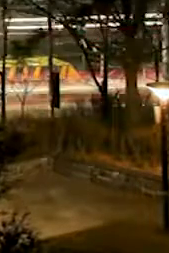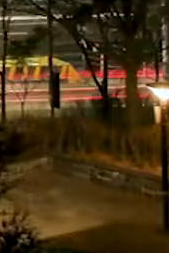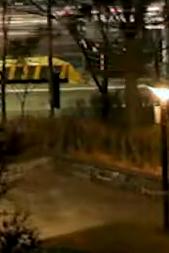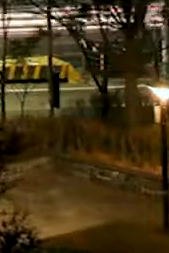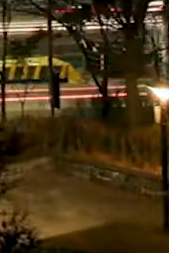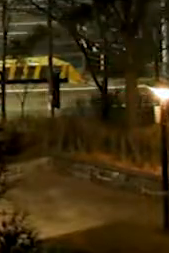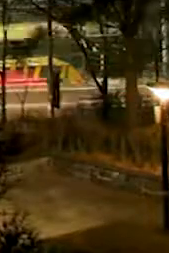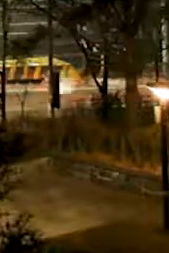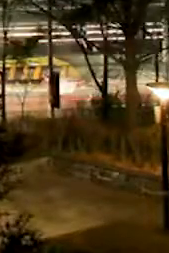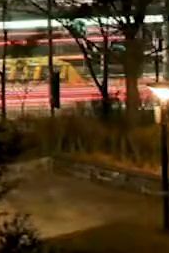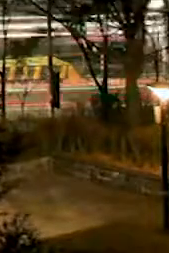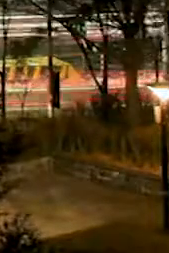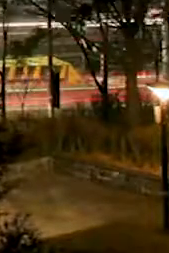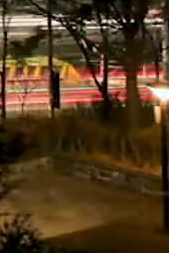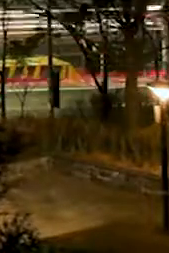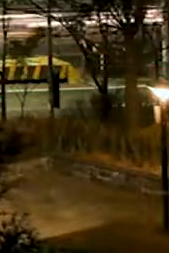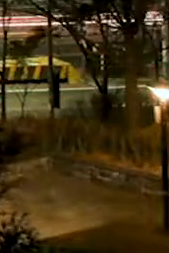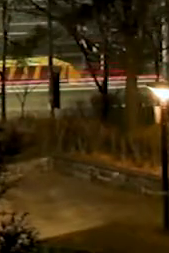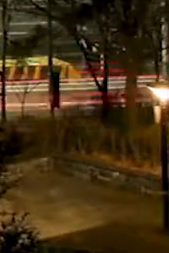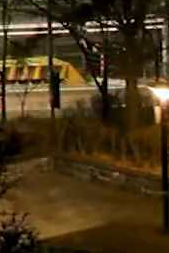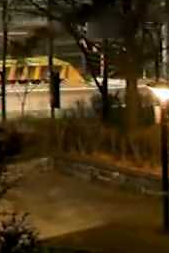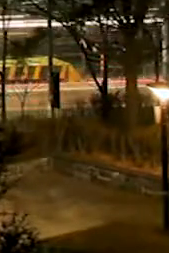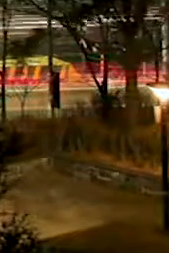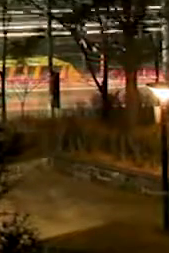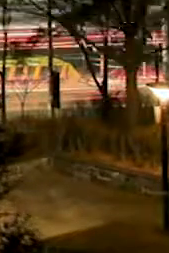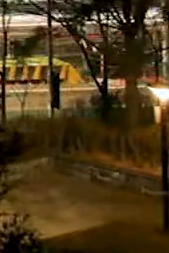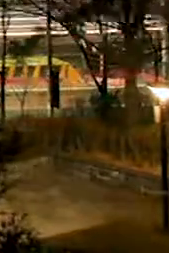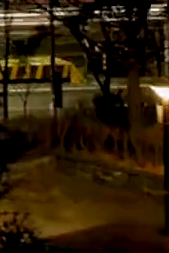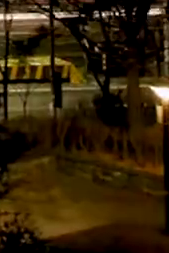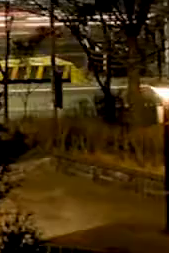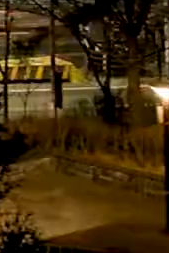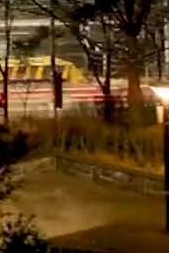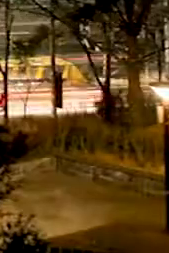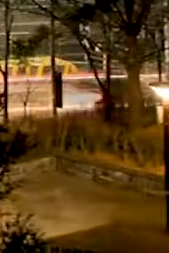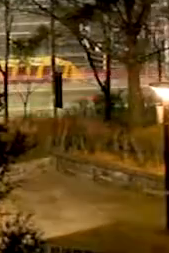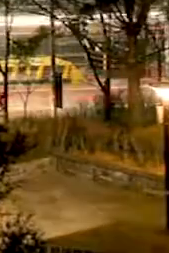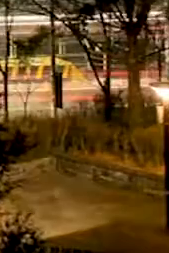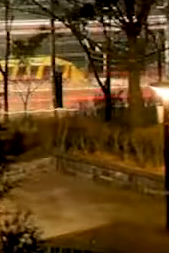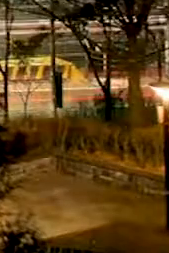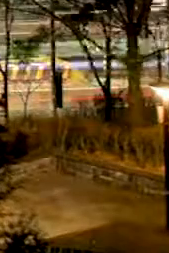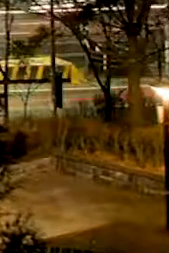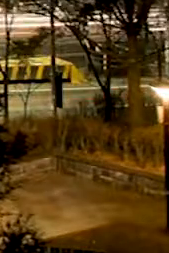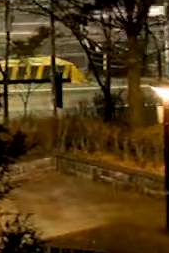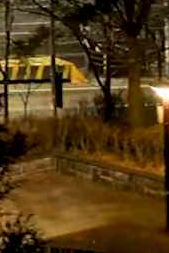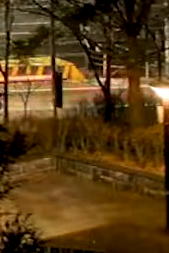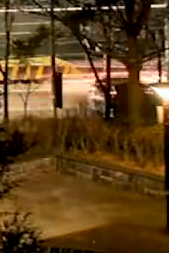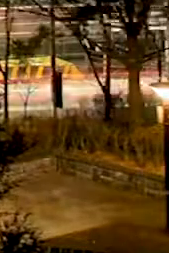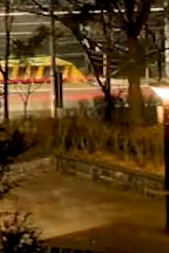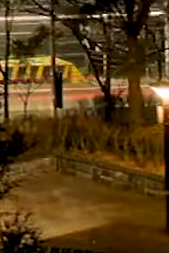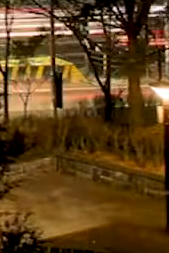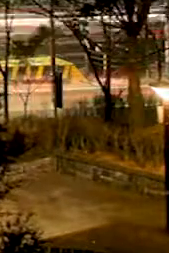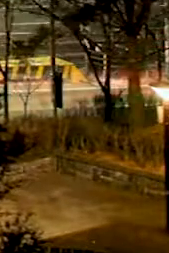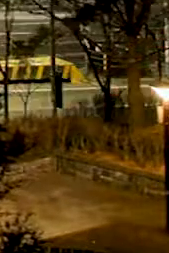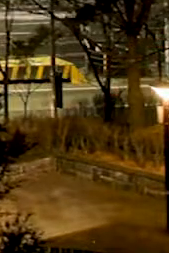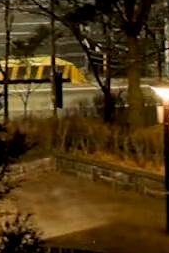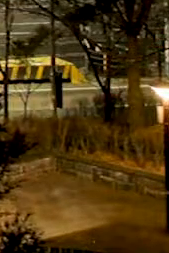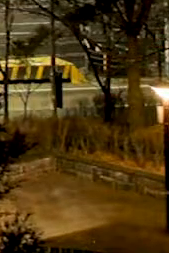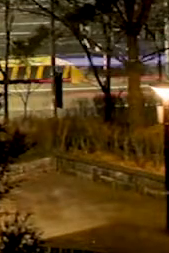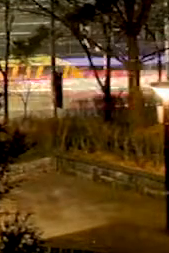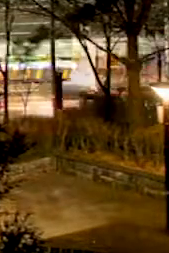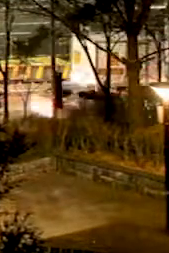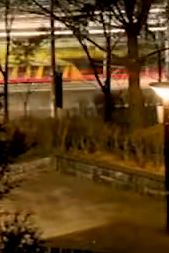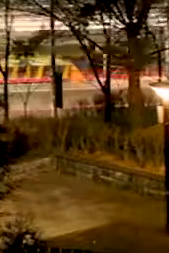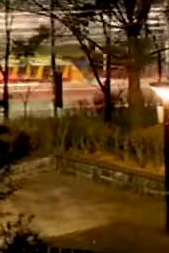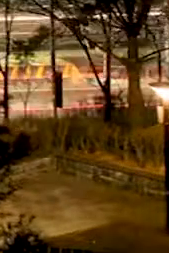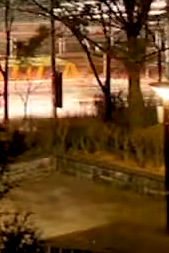실시했습니다. 3월 21일 동대문구 직원들과 주민들이 함께 우리 마을 대청소를 실시했습니다. 3월